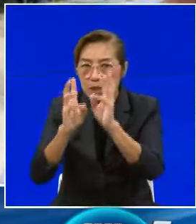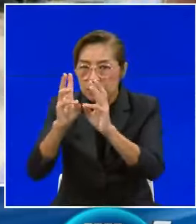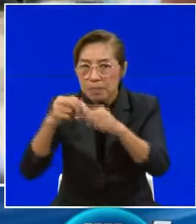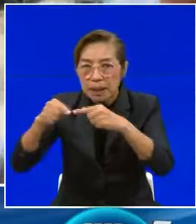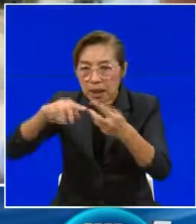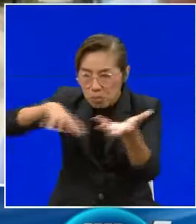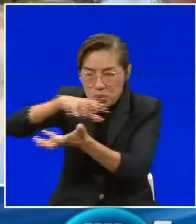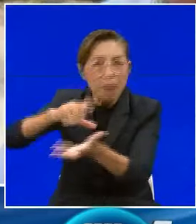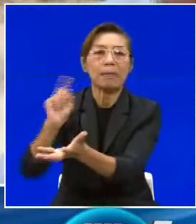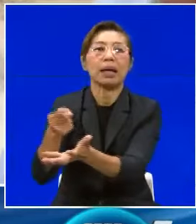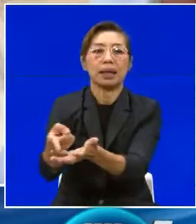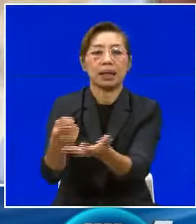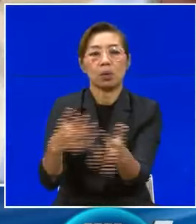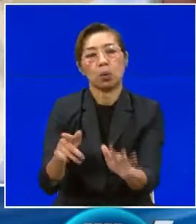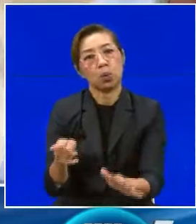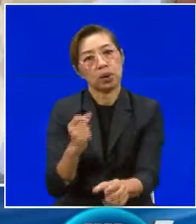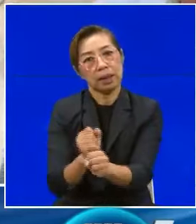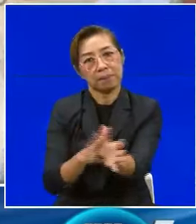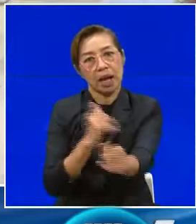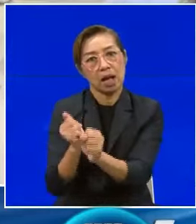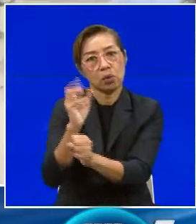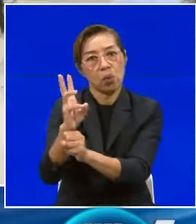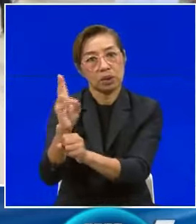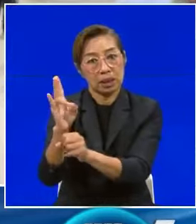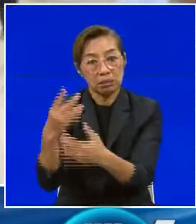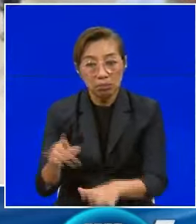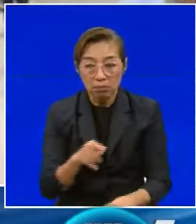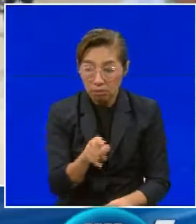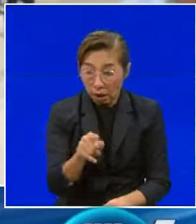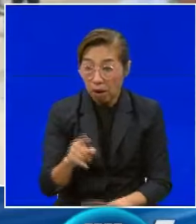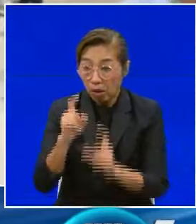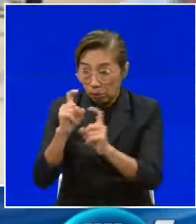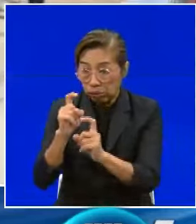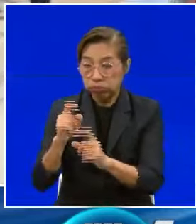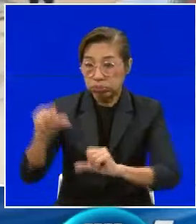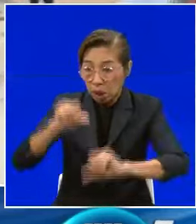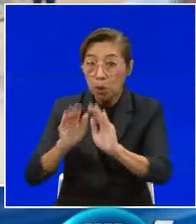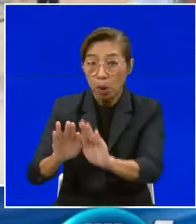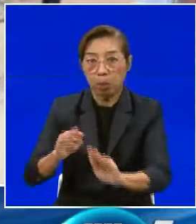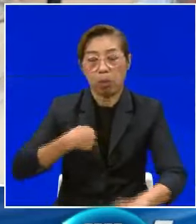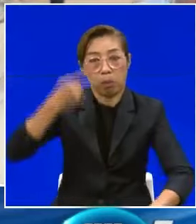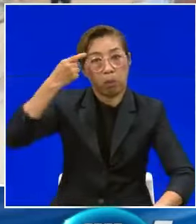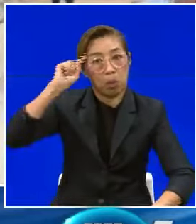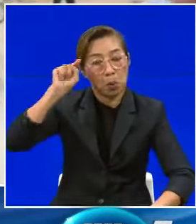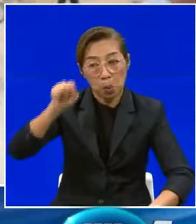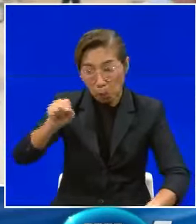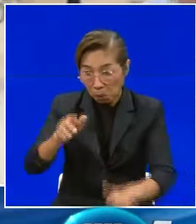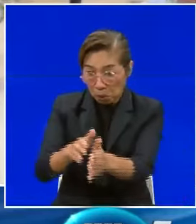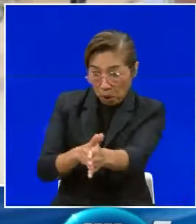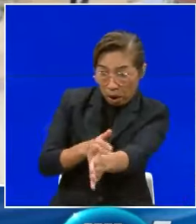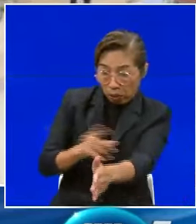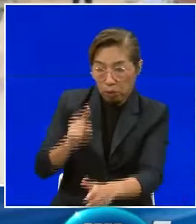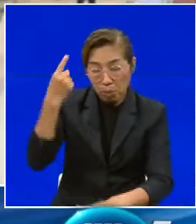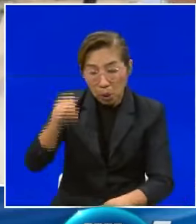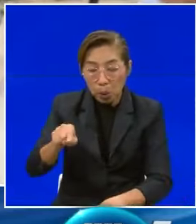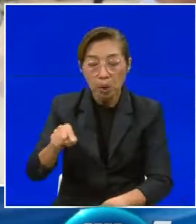านมาเนี่ยก็ไม่เคยรู้มาก่อนเลยว่าโกดังยังจะเก็บสารเคมีอันตรายอีกแล้วก็ไม่รู้เก็บมานานแค่ไหนแล้วกว่าจะรู้ก็คือเห็น